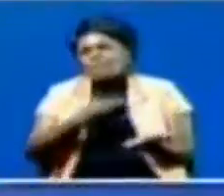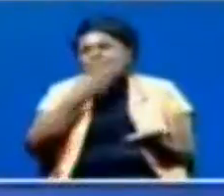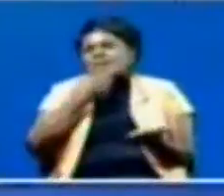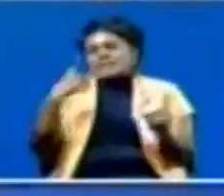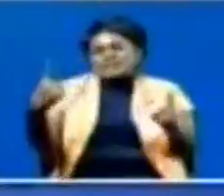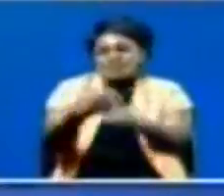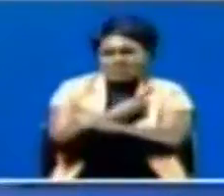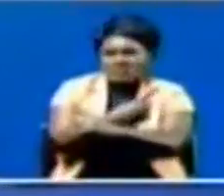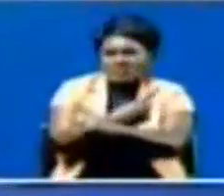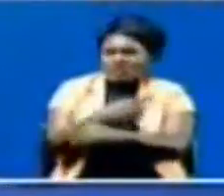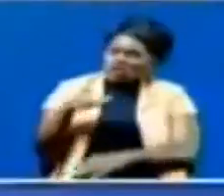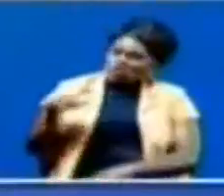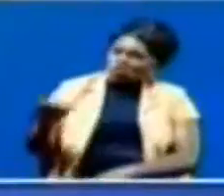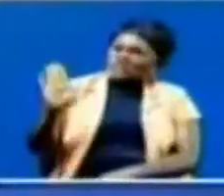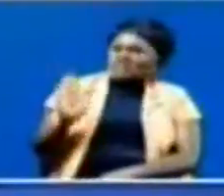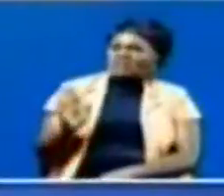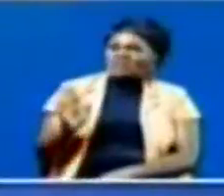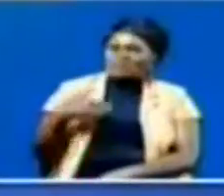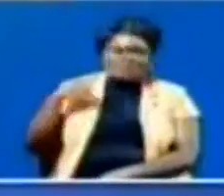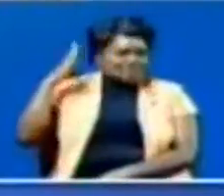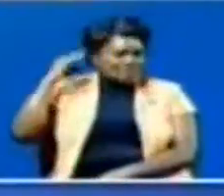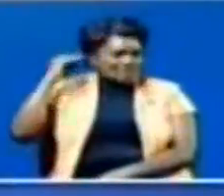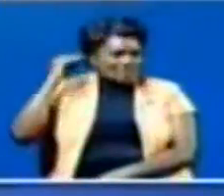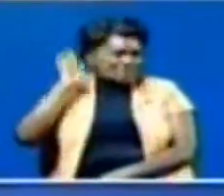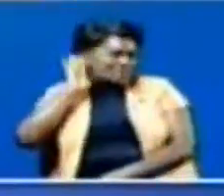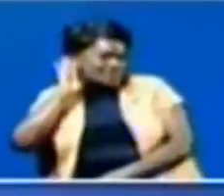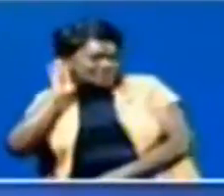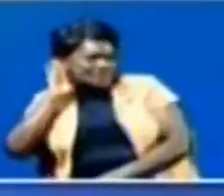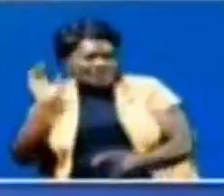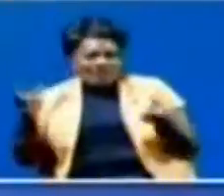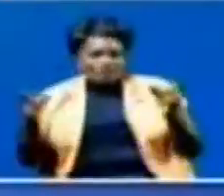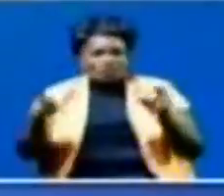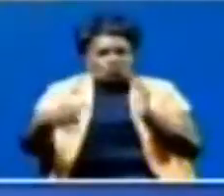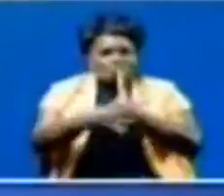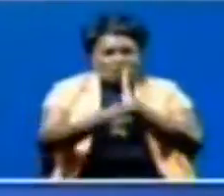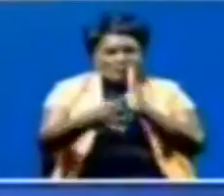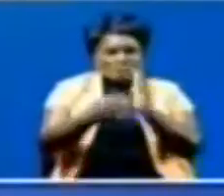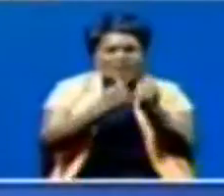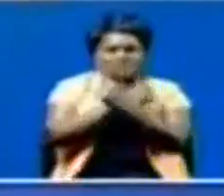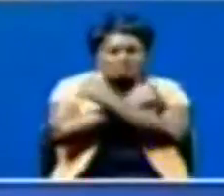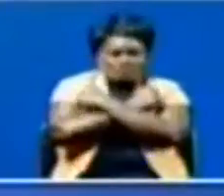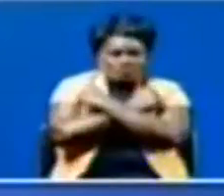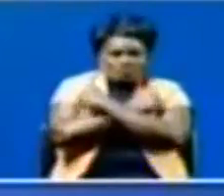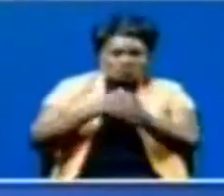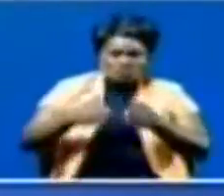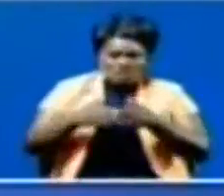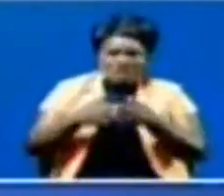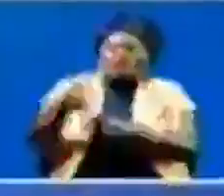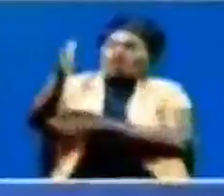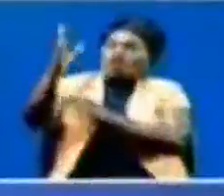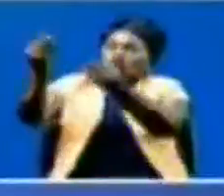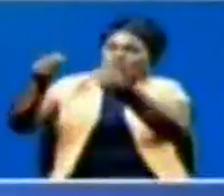wanafanya tofauti wewe hivi nikisikiza kwenye redio nasikia kwa wewe ni mtaalamu wa mambo ya mapenzi na mahaba mke wako